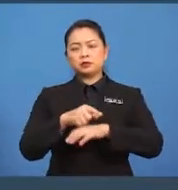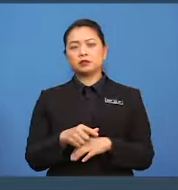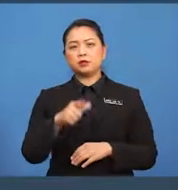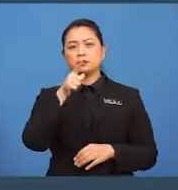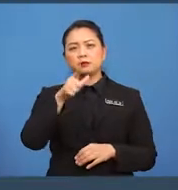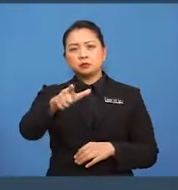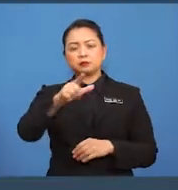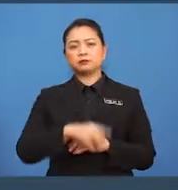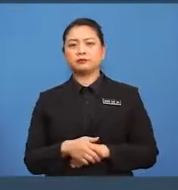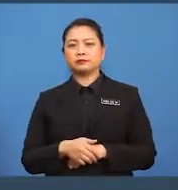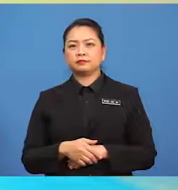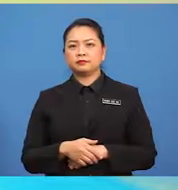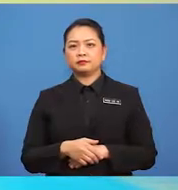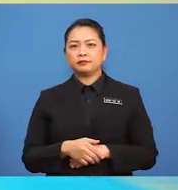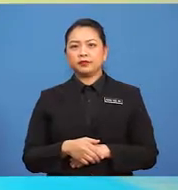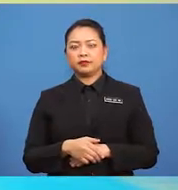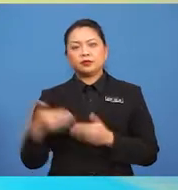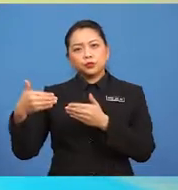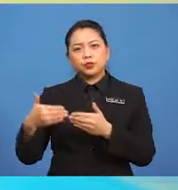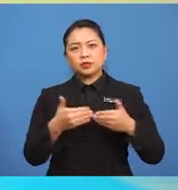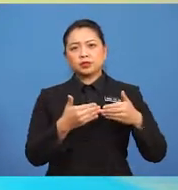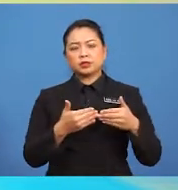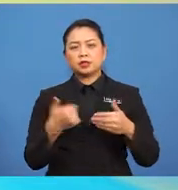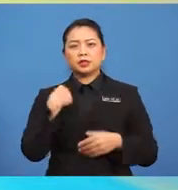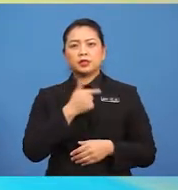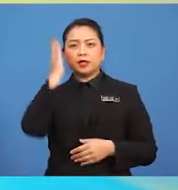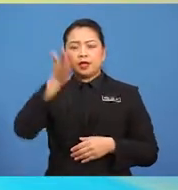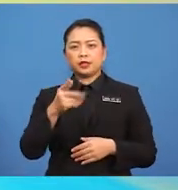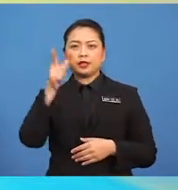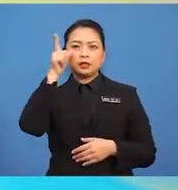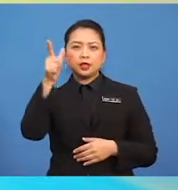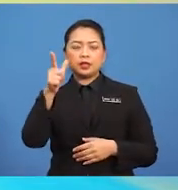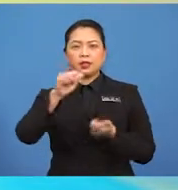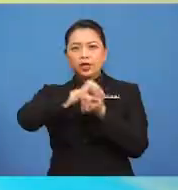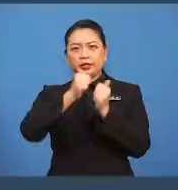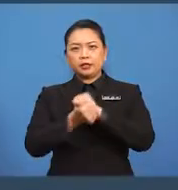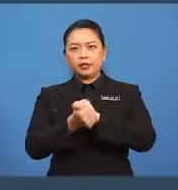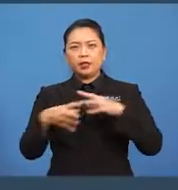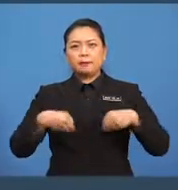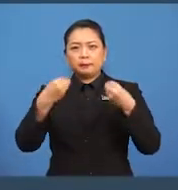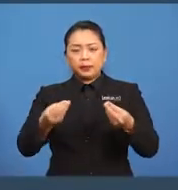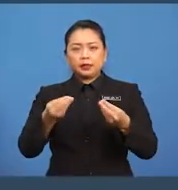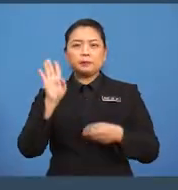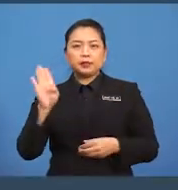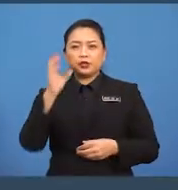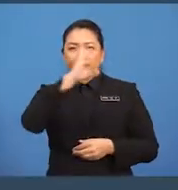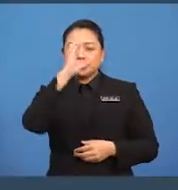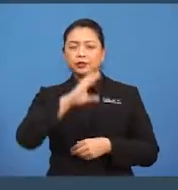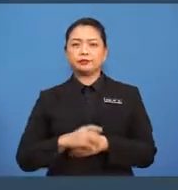yang sangat panjang. Seterusnya, kita akan melihat algoritma bagi binary search